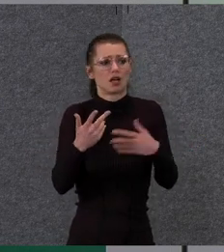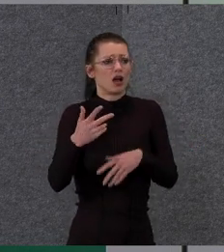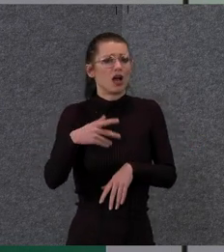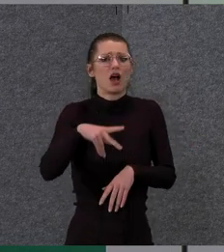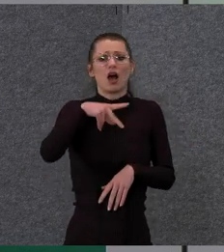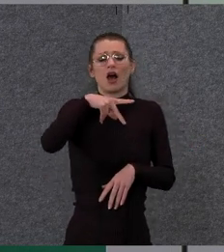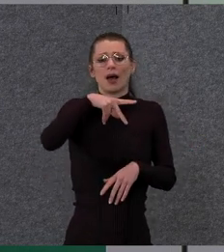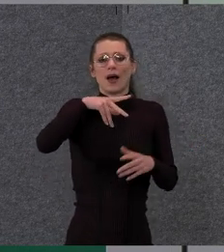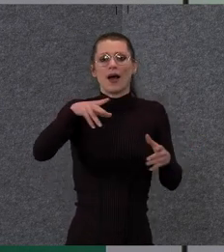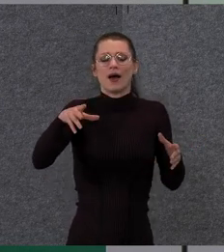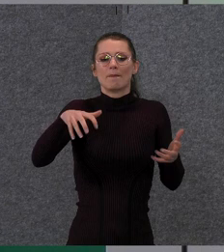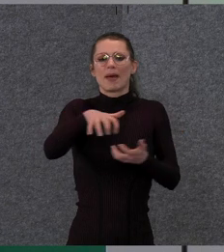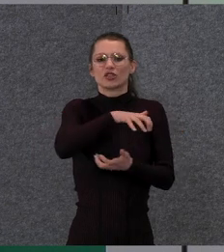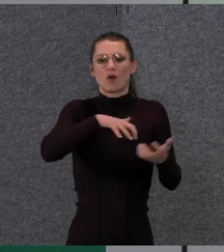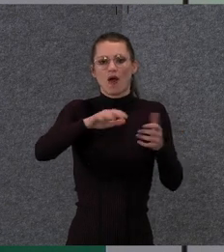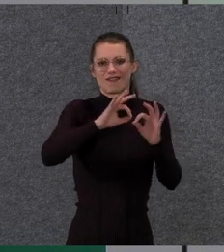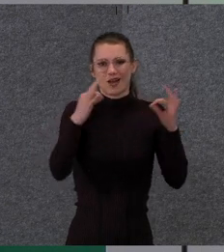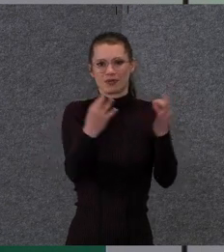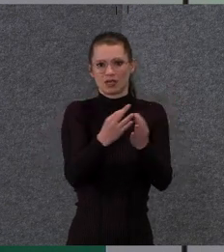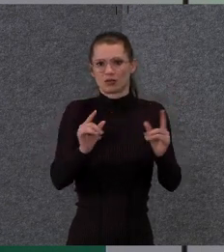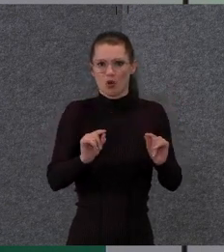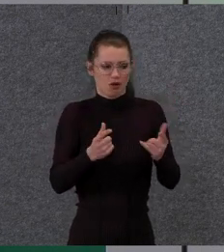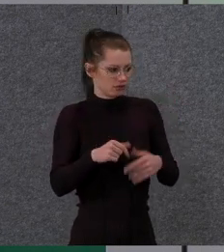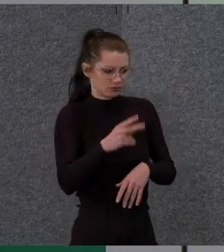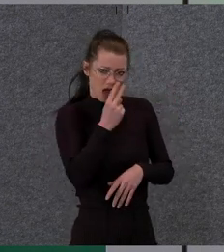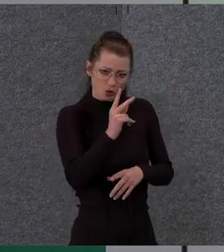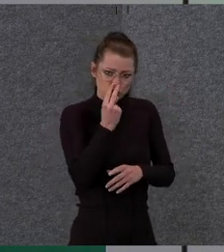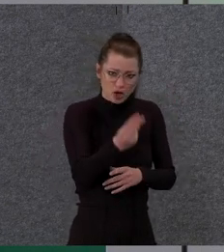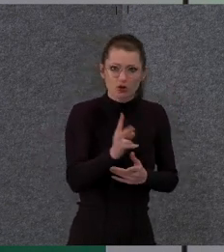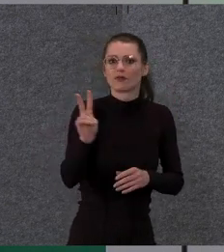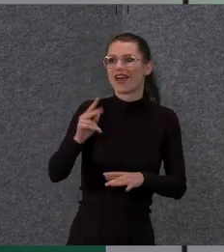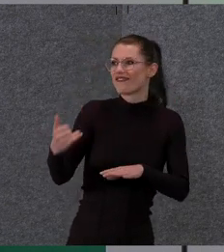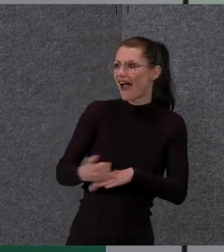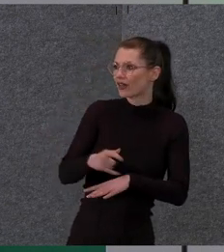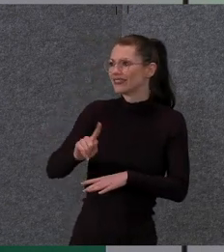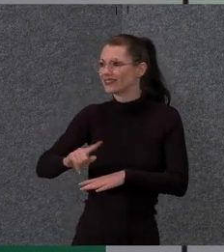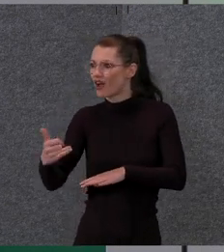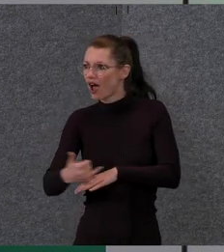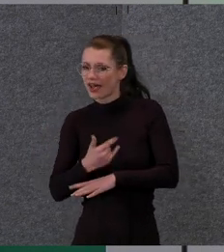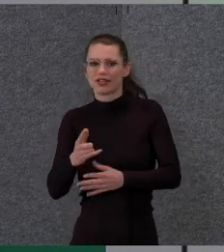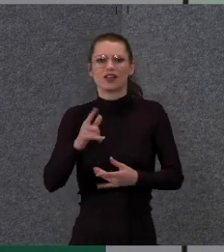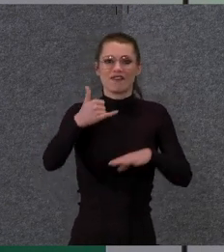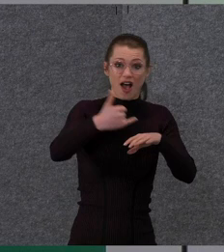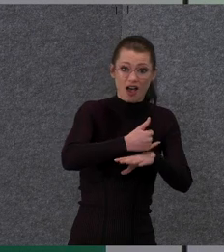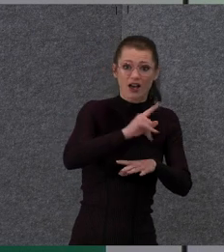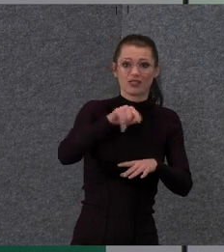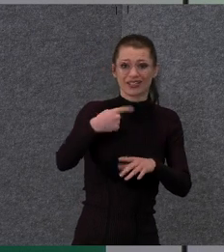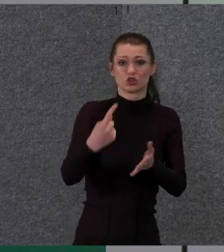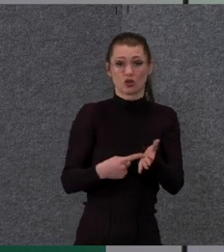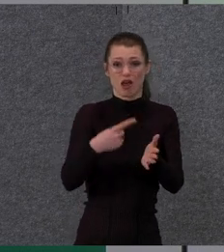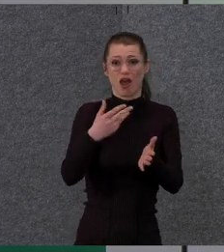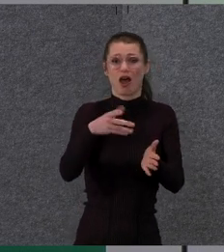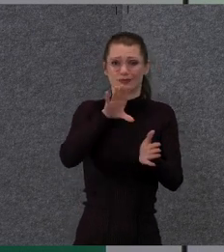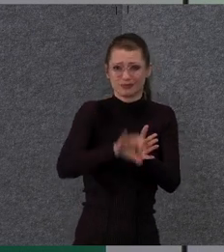alle in den Blick genommen werden. Und da kann dann nicht nur danach schauen, wer ist verheiratet und derjenige bekommt Steuererleichterung, sondern hier